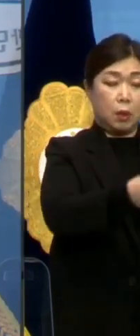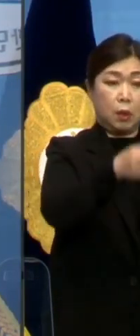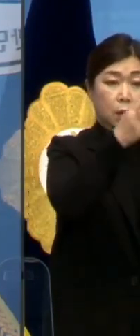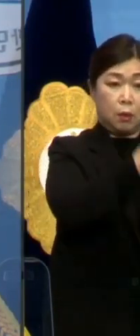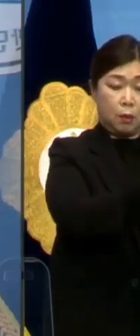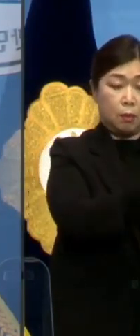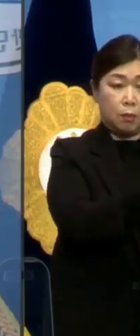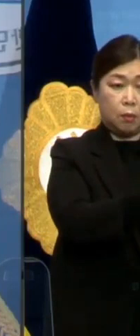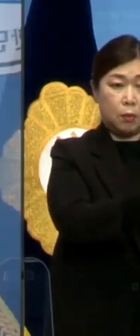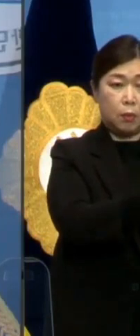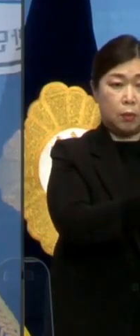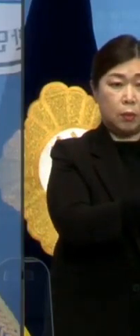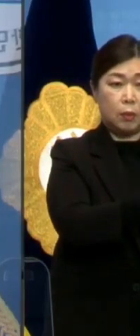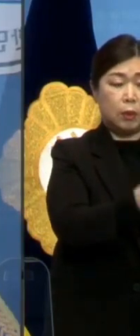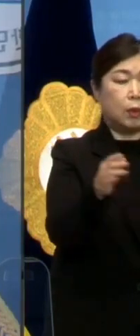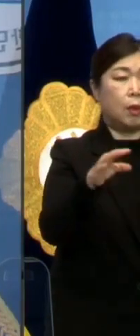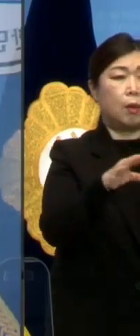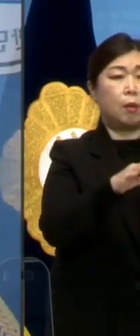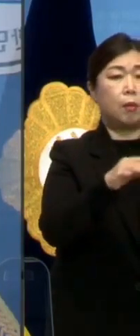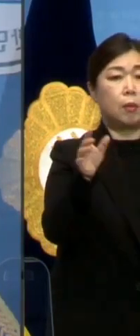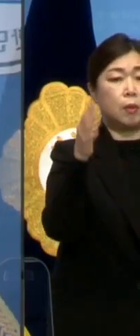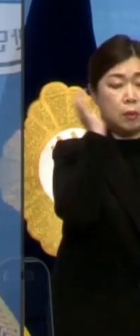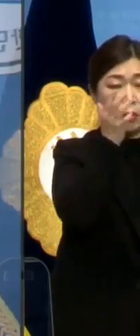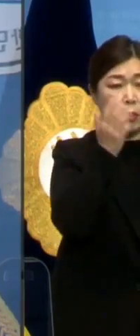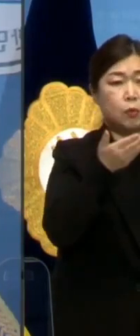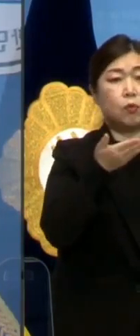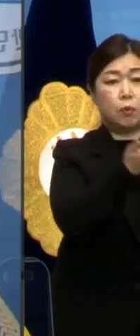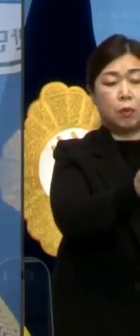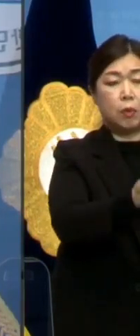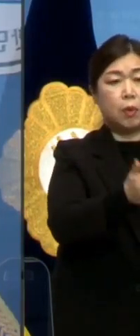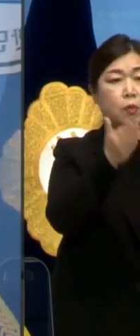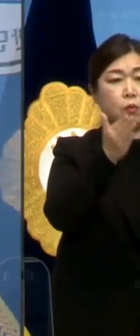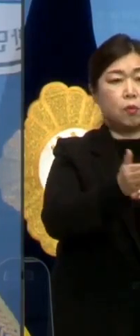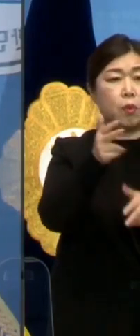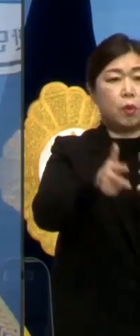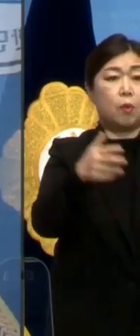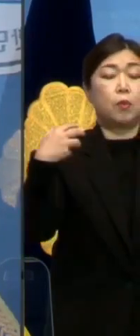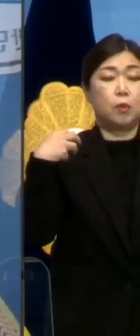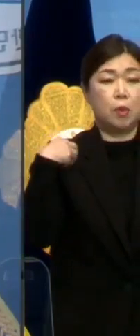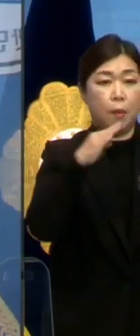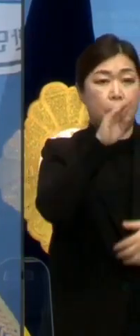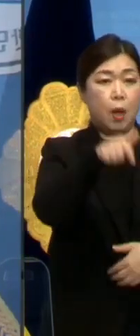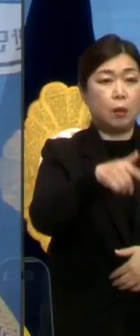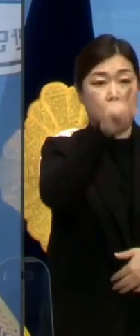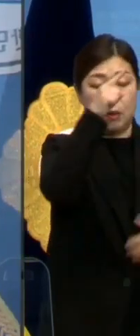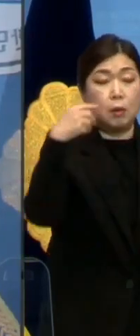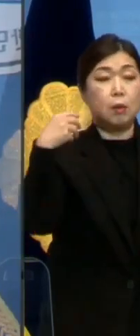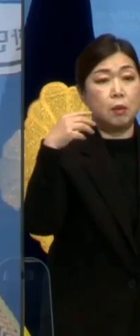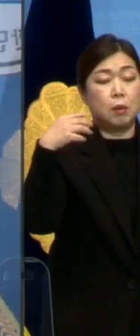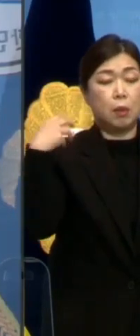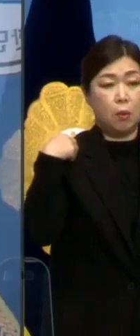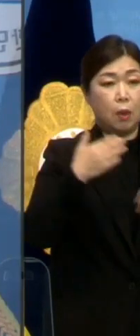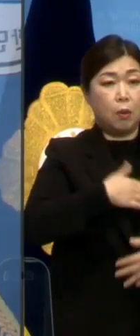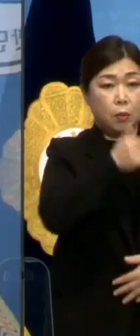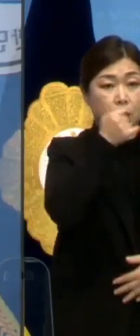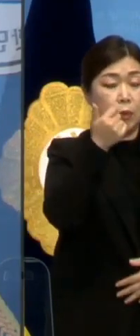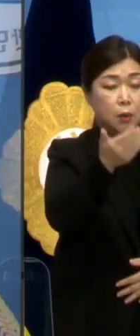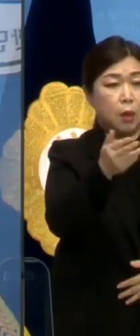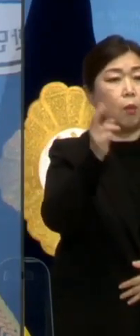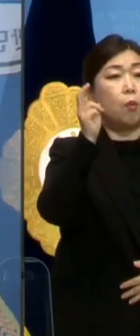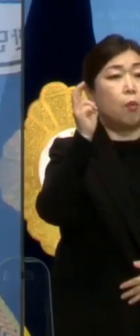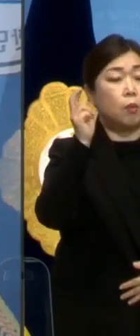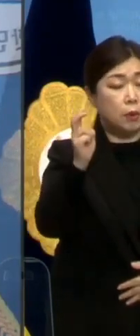중대재해기업처벌법 취지를 뒤흔들고 있는 중기부의 의견서를 박영선 장관은 알고 있는 것입니까?